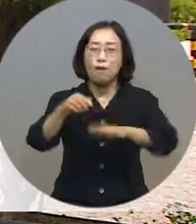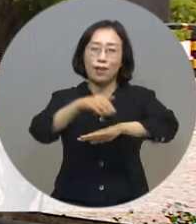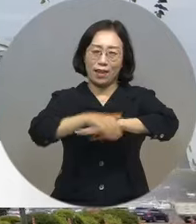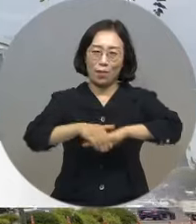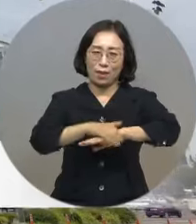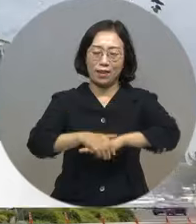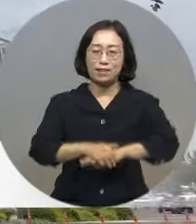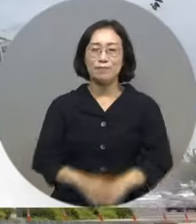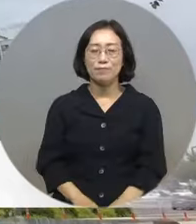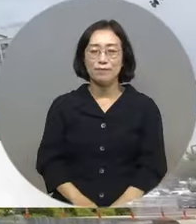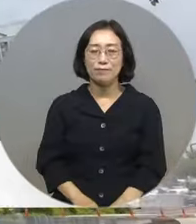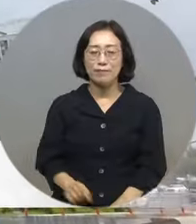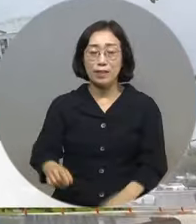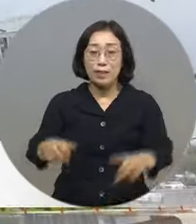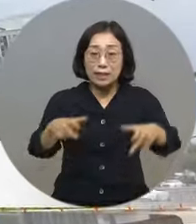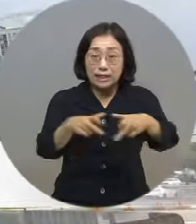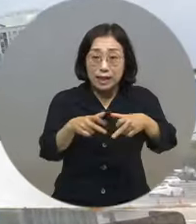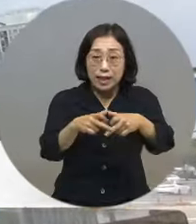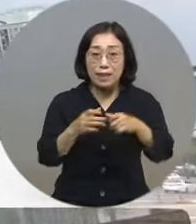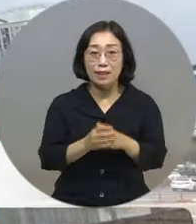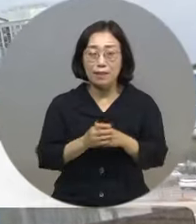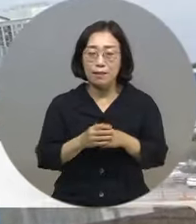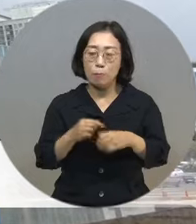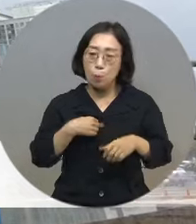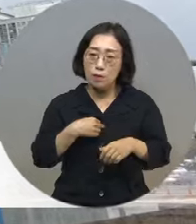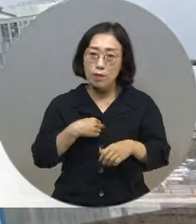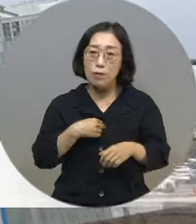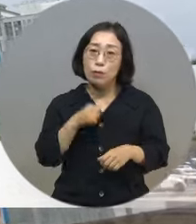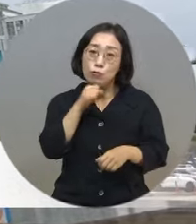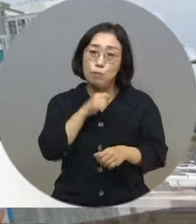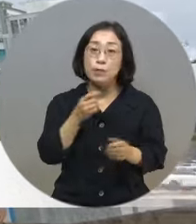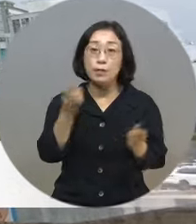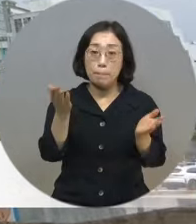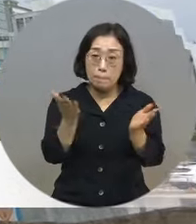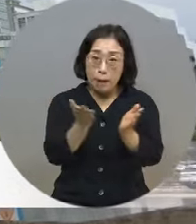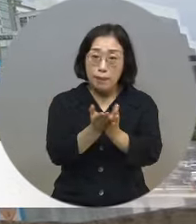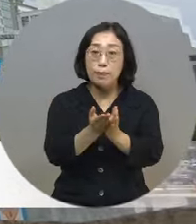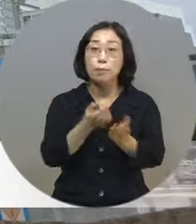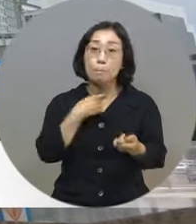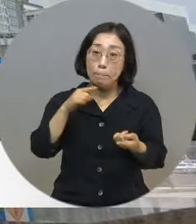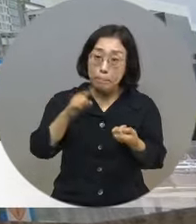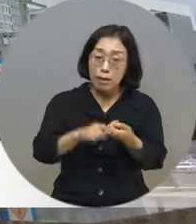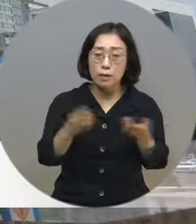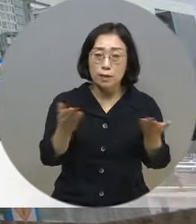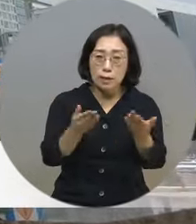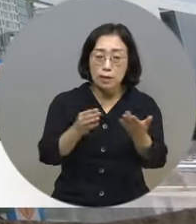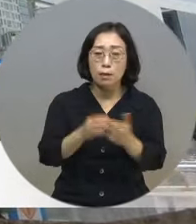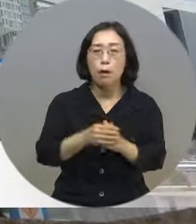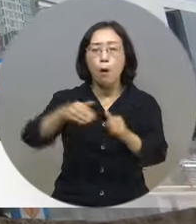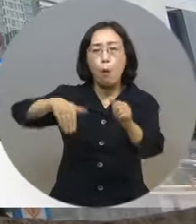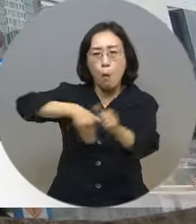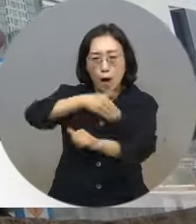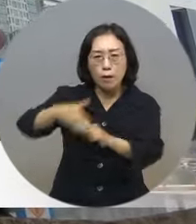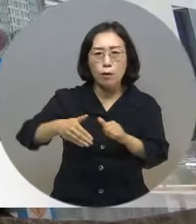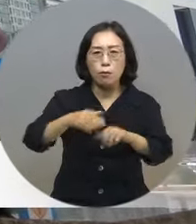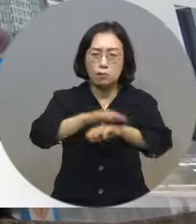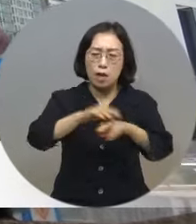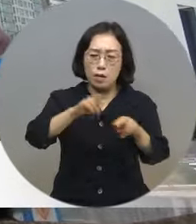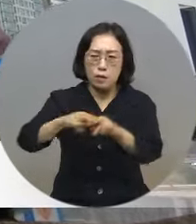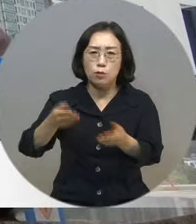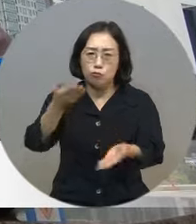됐습니다 특히 장애인들이 자기 적성에 맞는 일을 할 수 있도록 직업 환경 제공에 대한 필요성도